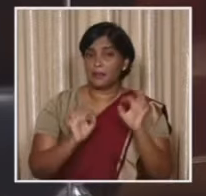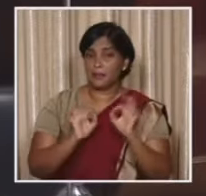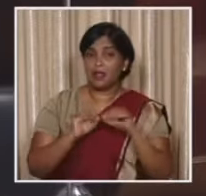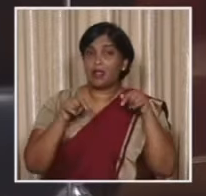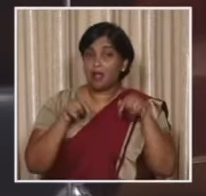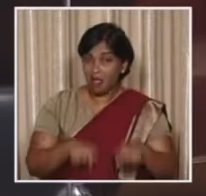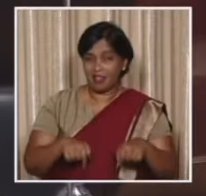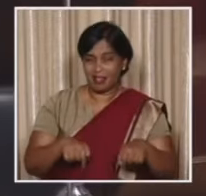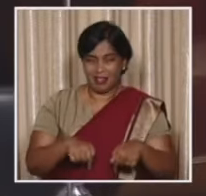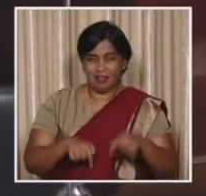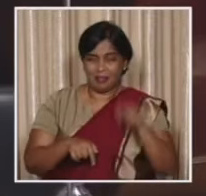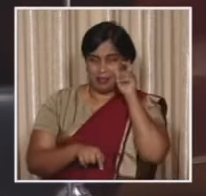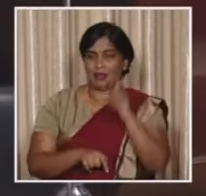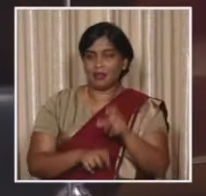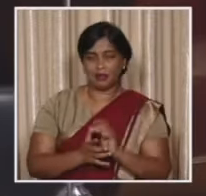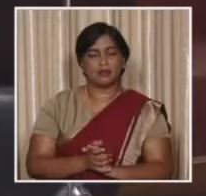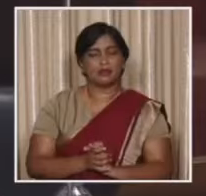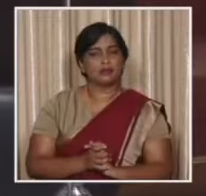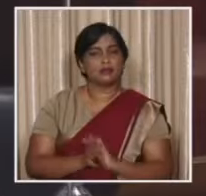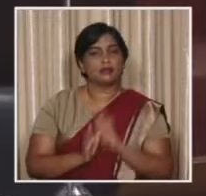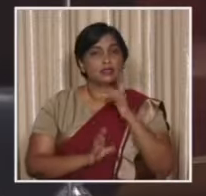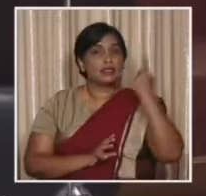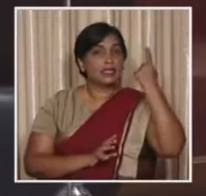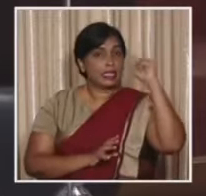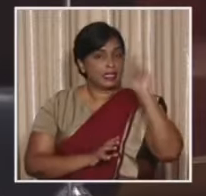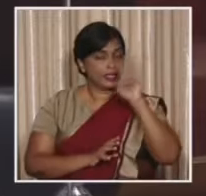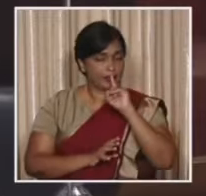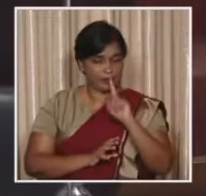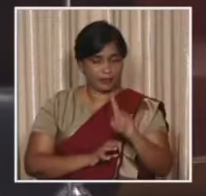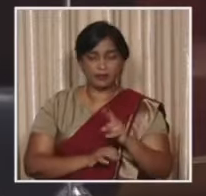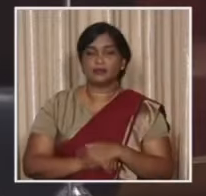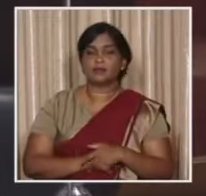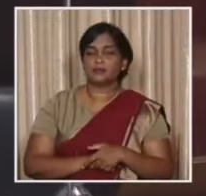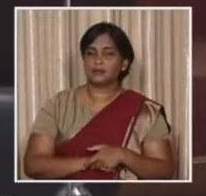අදට බැලුවොත්. දැන් එතුමා ඊයේ කිව්වා